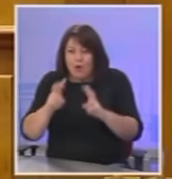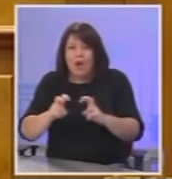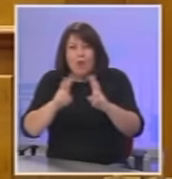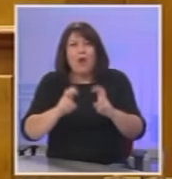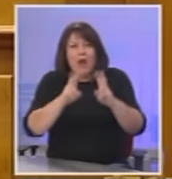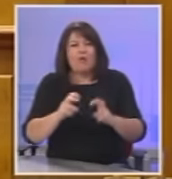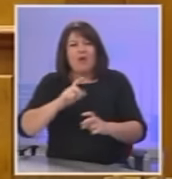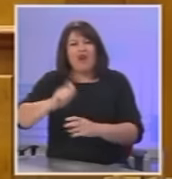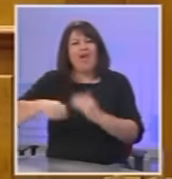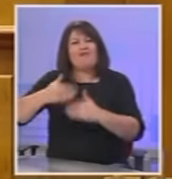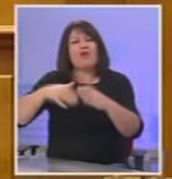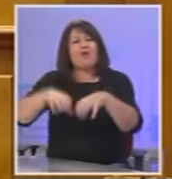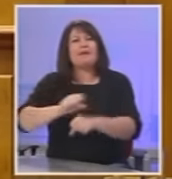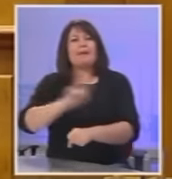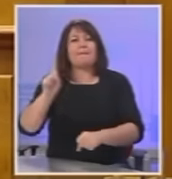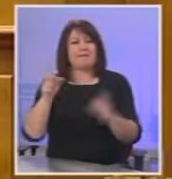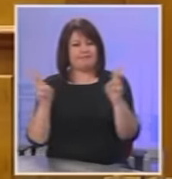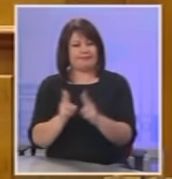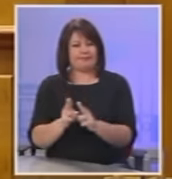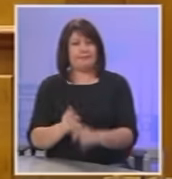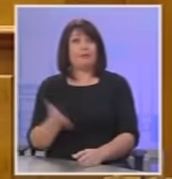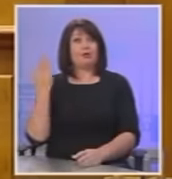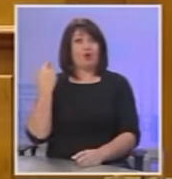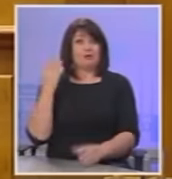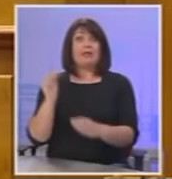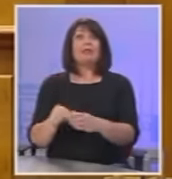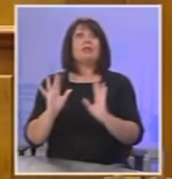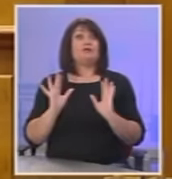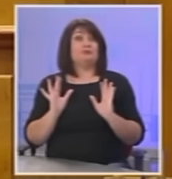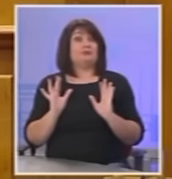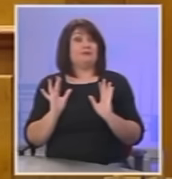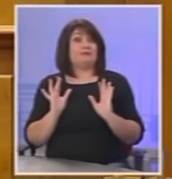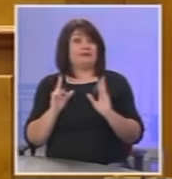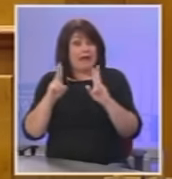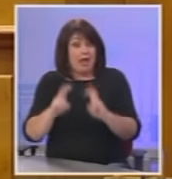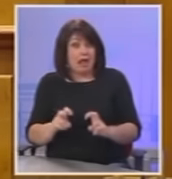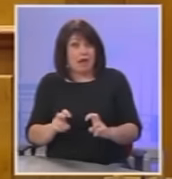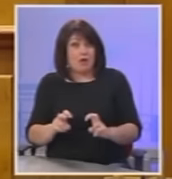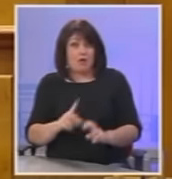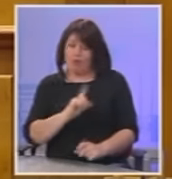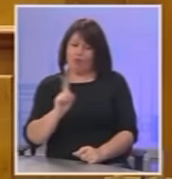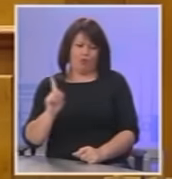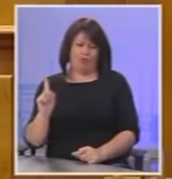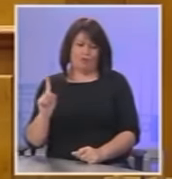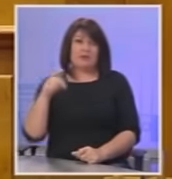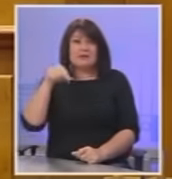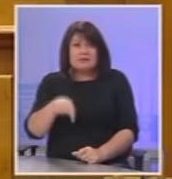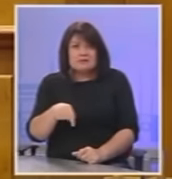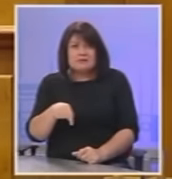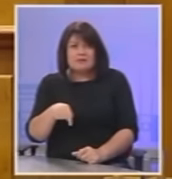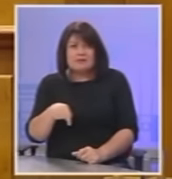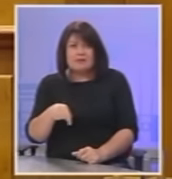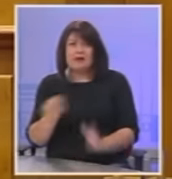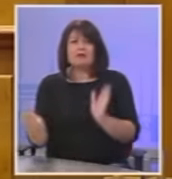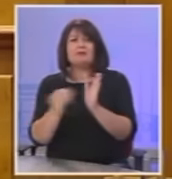παραμεριστεί η γραφειοκρατία. Τότε εσείς το καταψηφίζατε και μας λέγατε ότι δεν πρέπει να είναι έτσι. Σήμερα έρχεστε